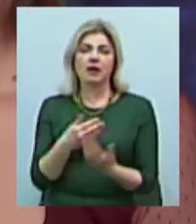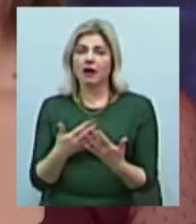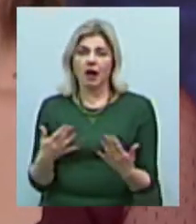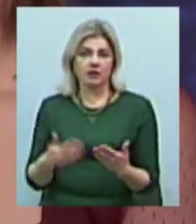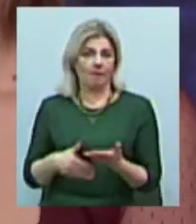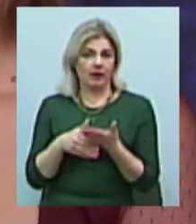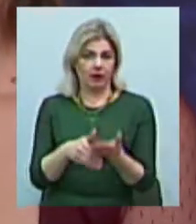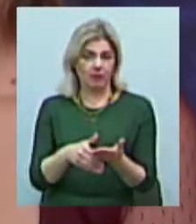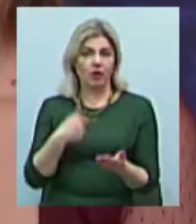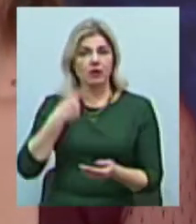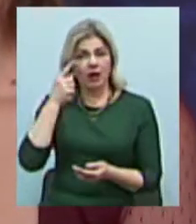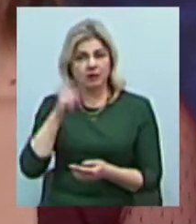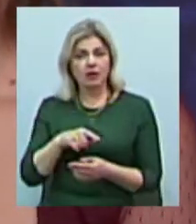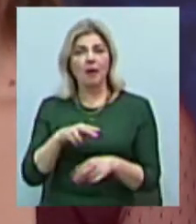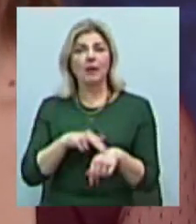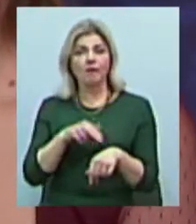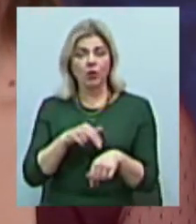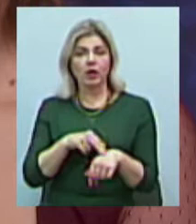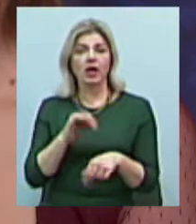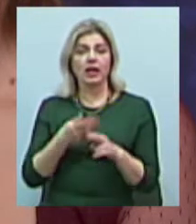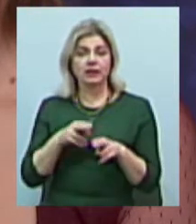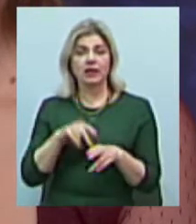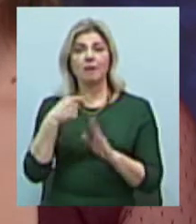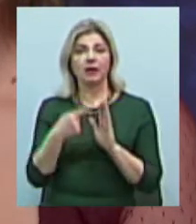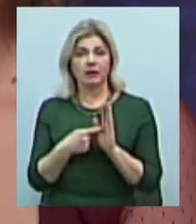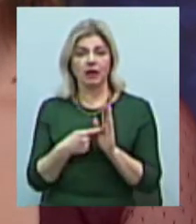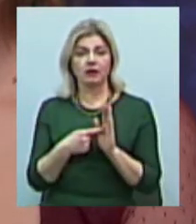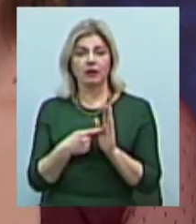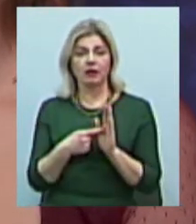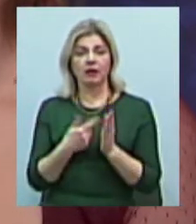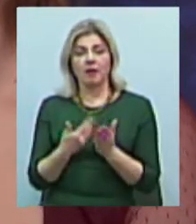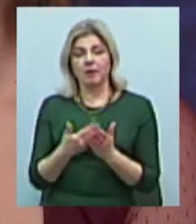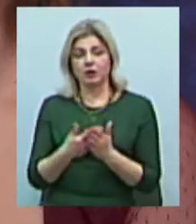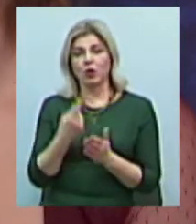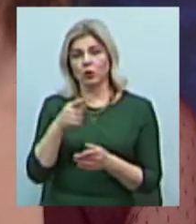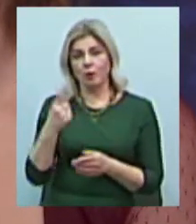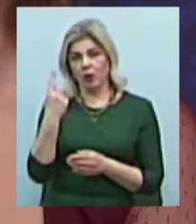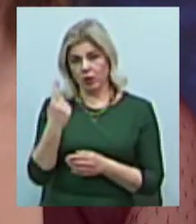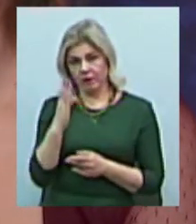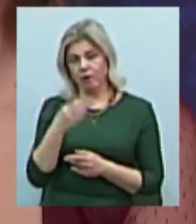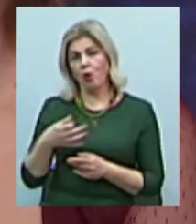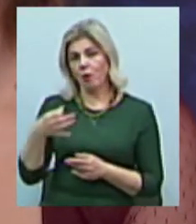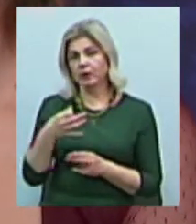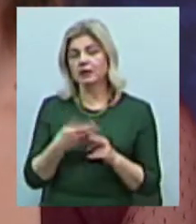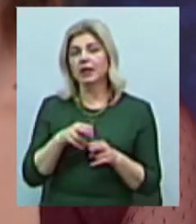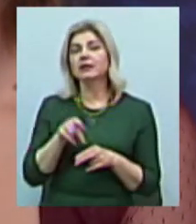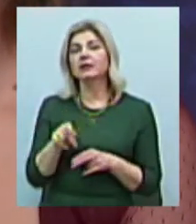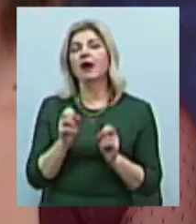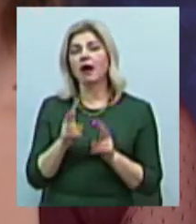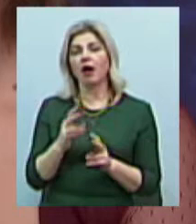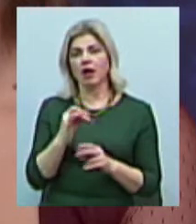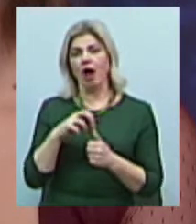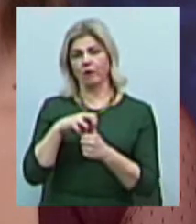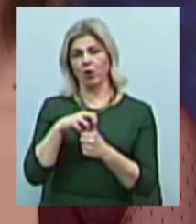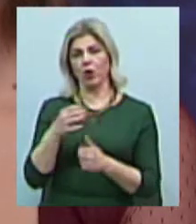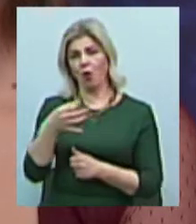Я знаю, що займаються правоохоронні органи, і це питання є майже номер один в області, бо це є як і авторитет